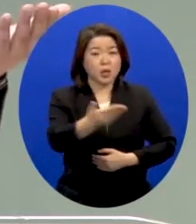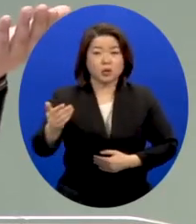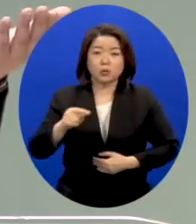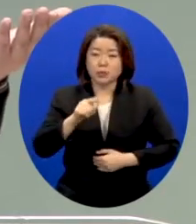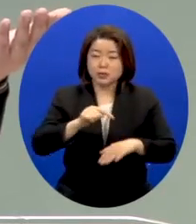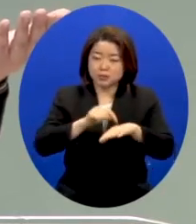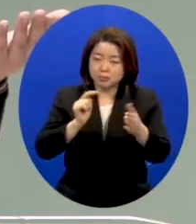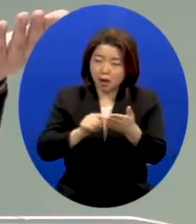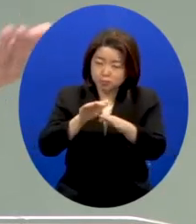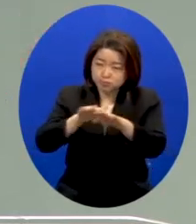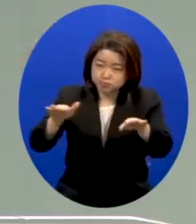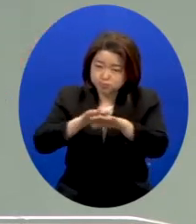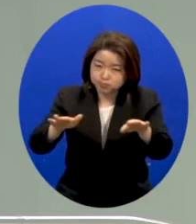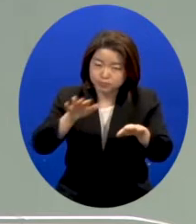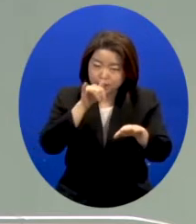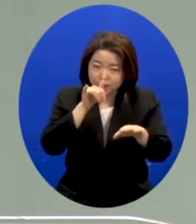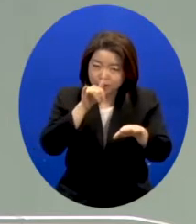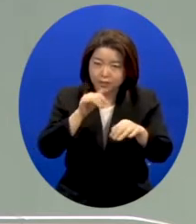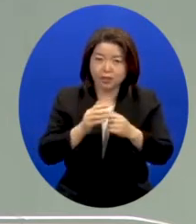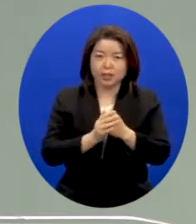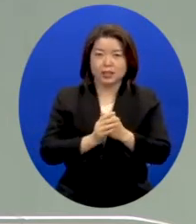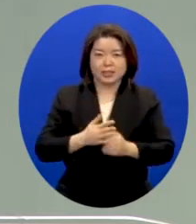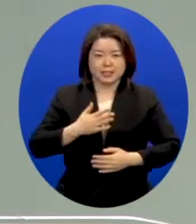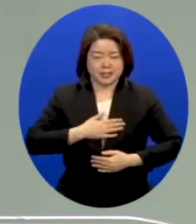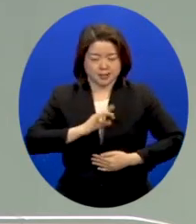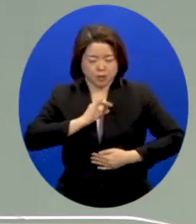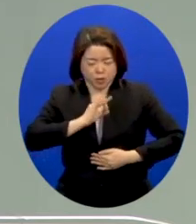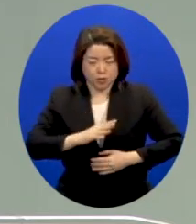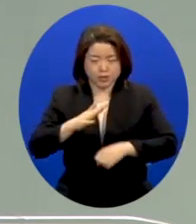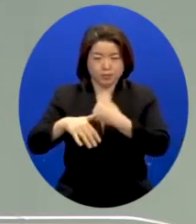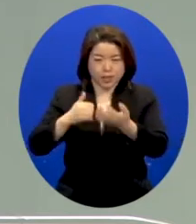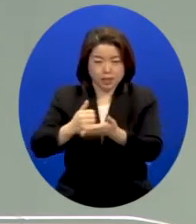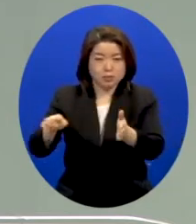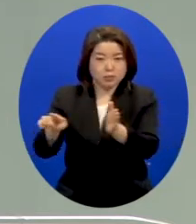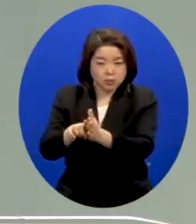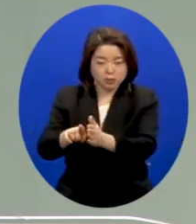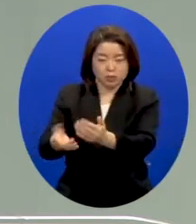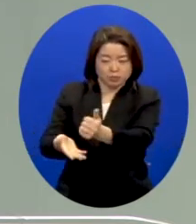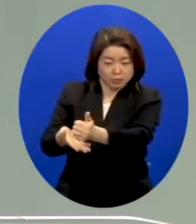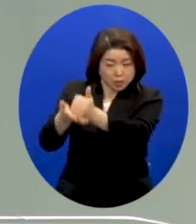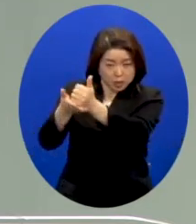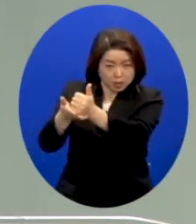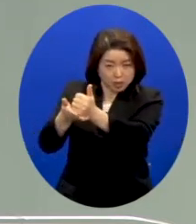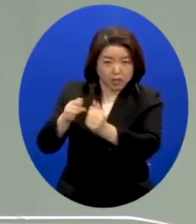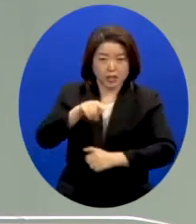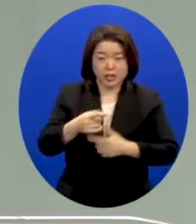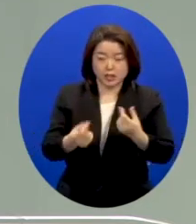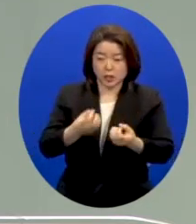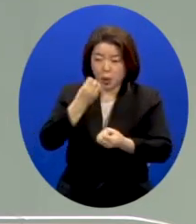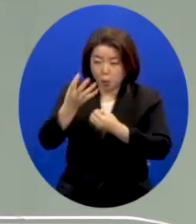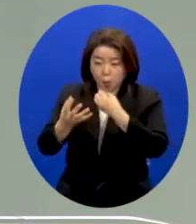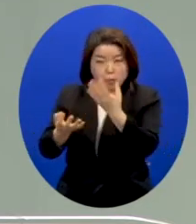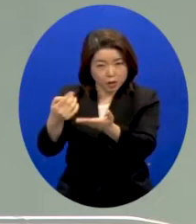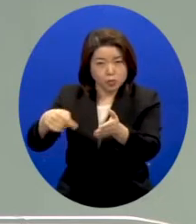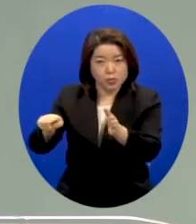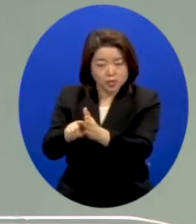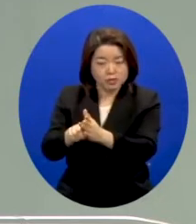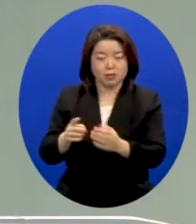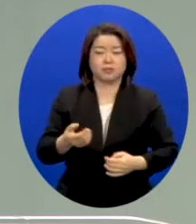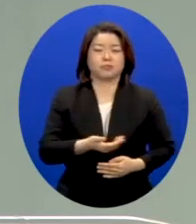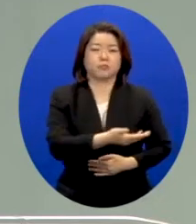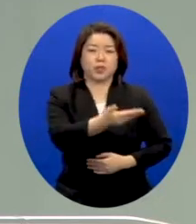계셨습니까 여러분은 어젯 나는 하나님만 믿고 섬긴다고 그렇게 고백 가려면 여러분